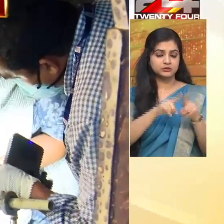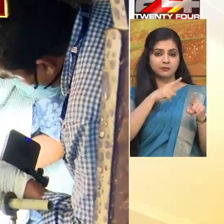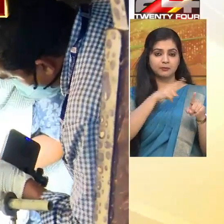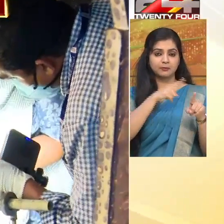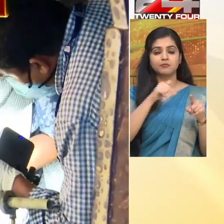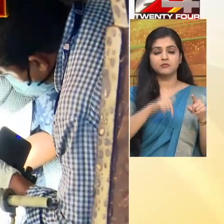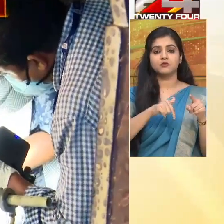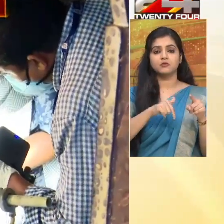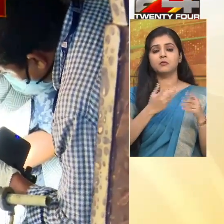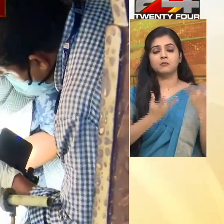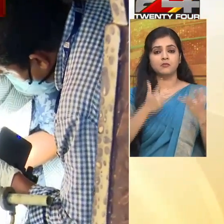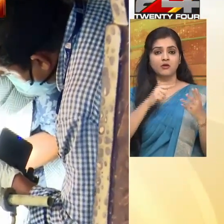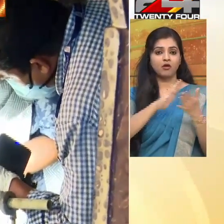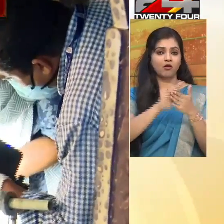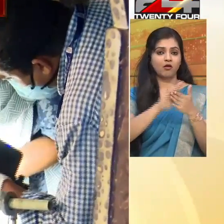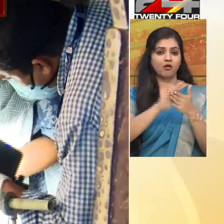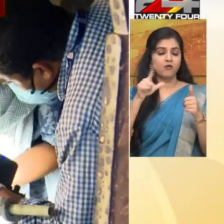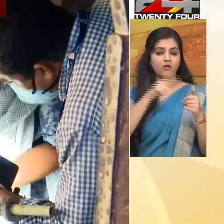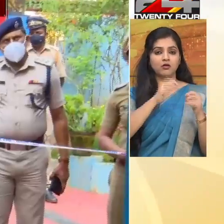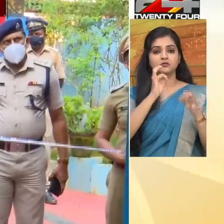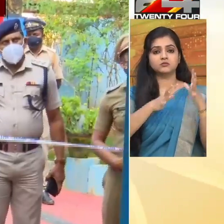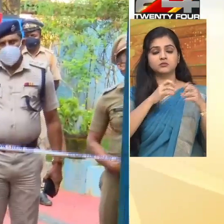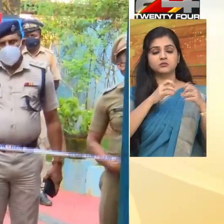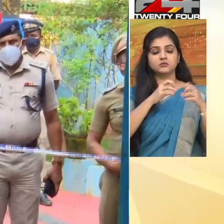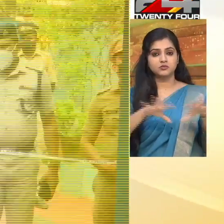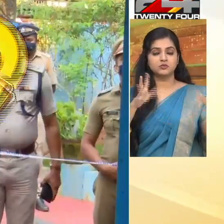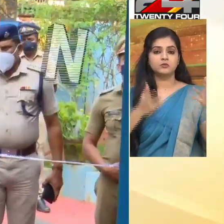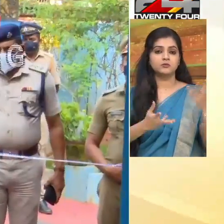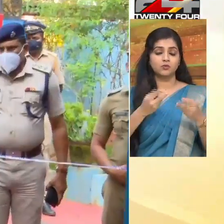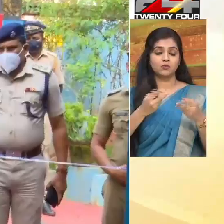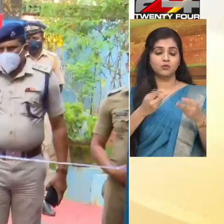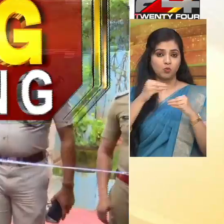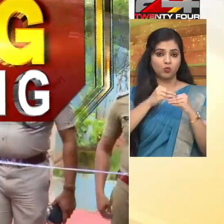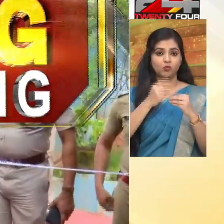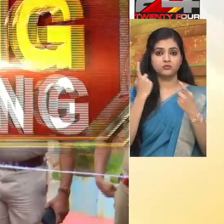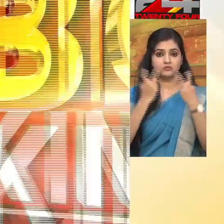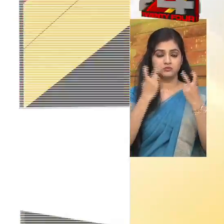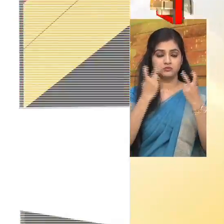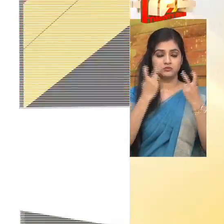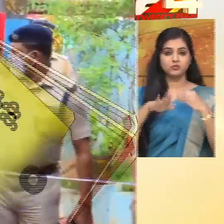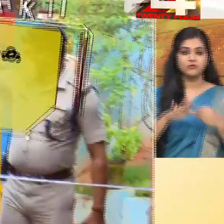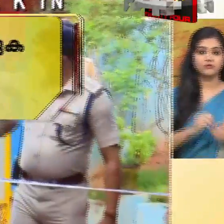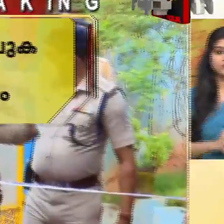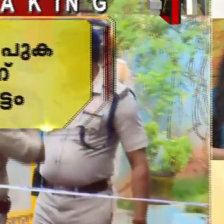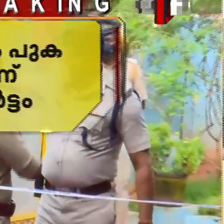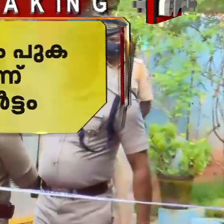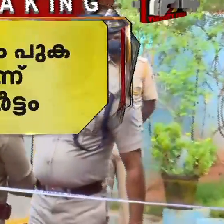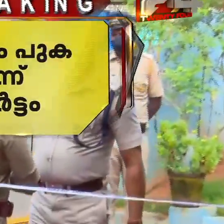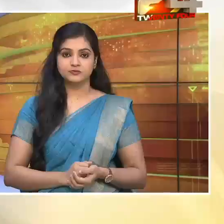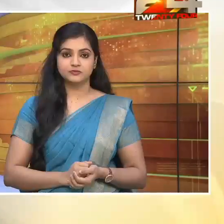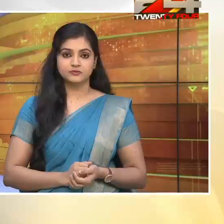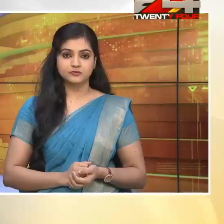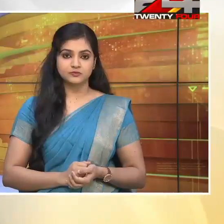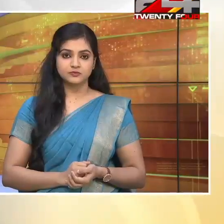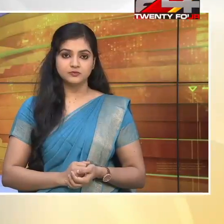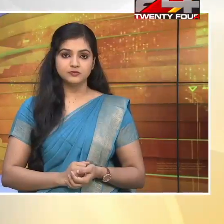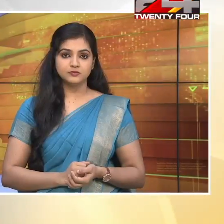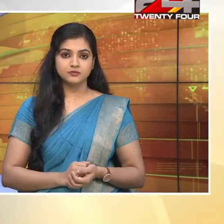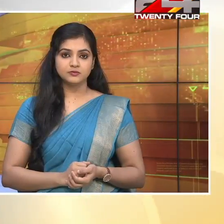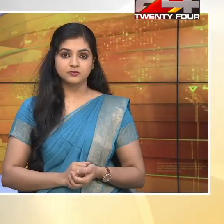സാധ്യത ഇപ്പോൾ ഇവർ കണ്ടിരിക്കുന്നത്. ഏതായാലും ഇതുമായി ബന്ധപ്പെട്ട കൂടുതൽ പരിശോധന ആവശ്യമാണ്. ഷെഫീദ് റാവത്താണ് വിവരങ്ങൾ നൽകിയത്. തിരുവനന്തപുരത്ത് നിന്നും